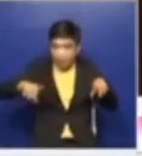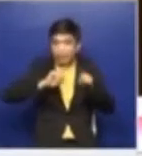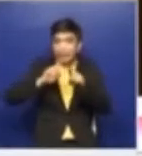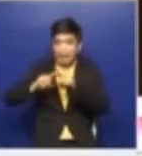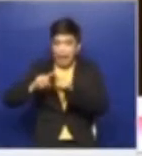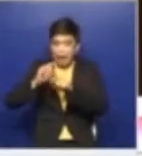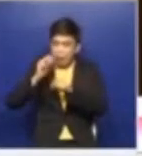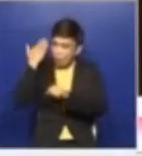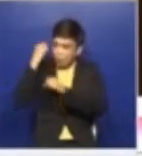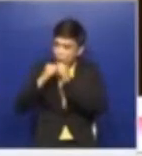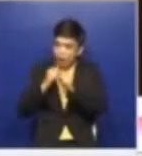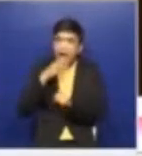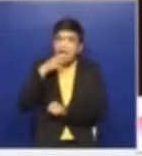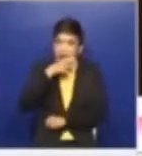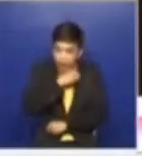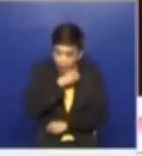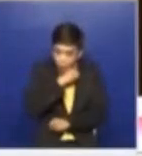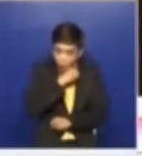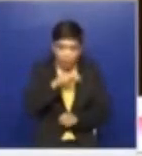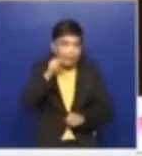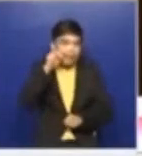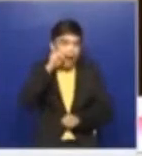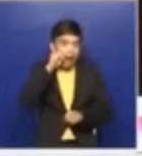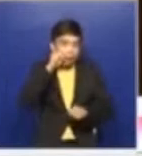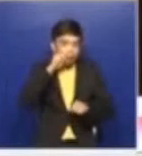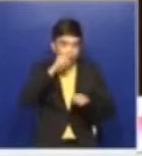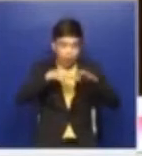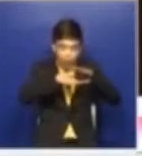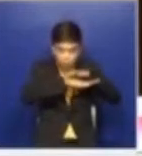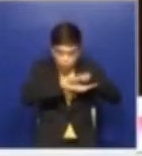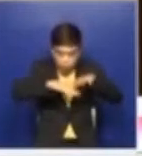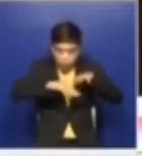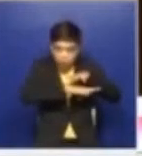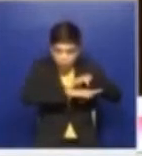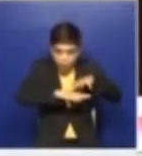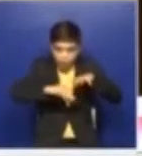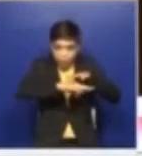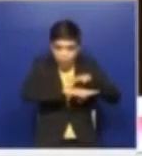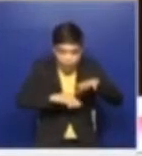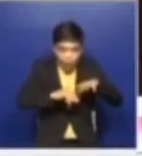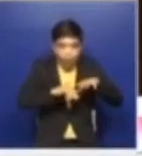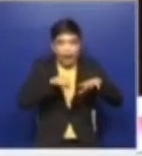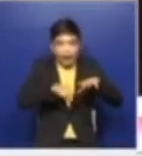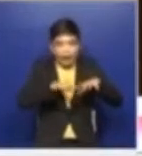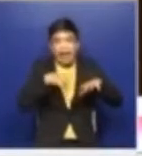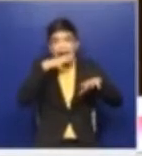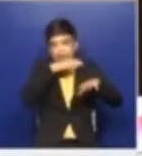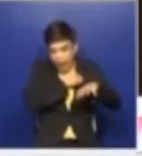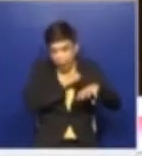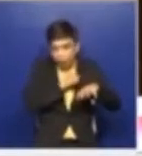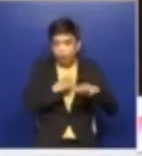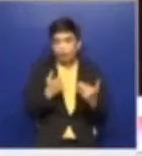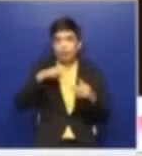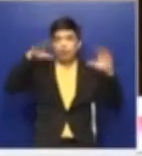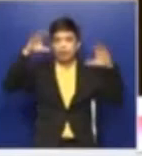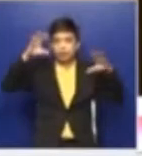ามีท่อระบายน้ำเก่าเราจะสังเกตเห็นได้ว่ากรุงเทพมหานครนั้นมีปัญหาในเรื่องของน้ำท่วมขังน้ำรอการ